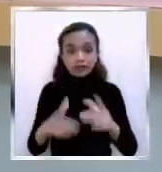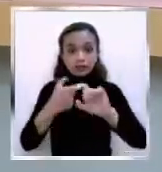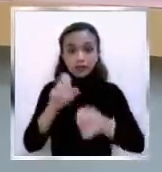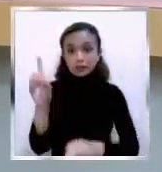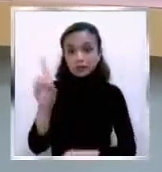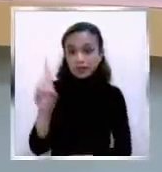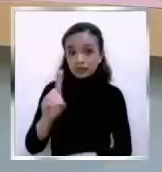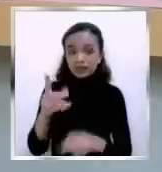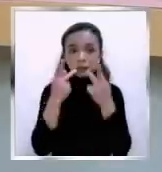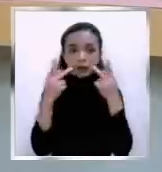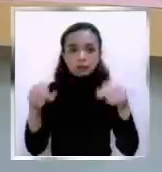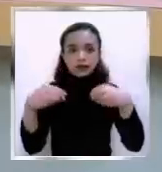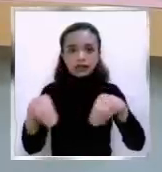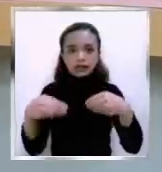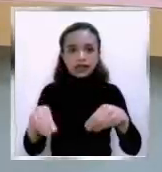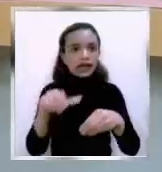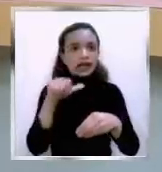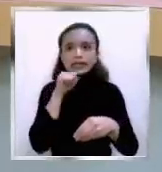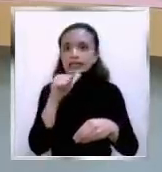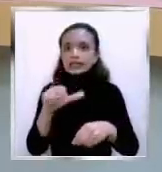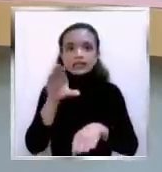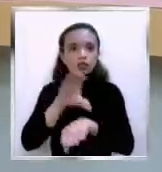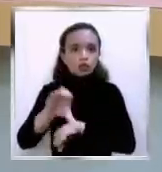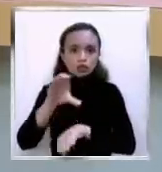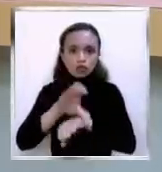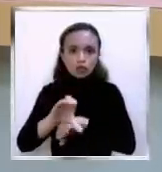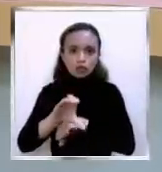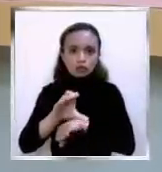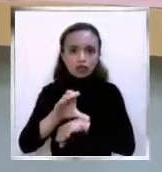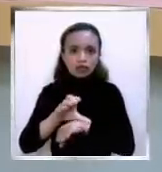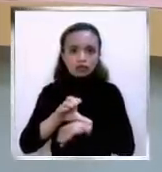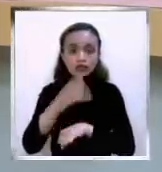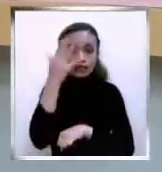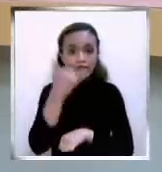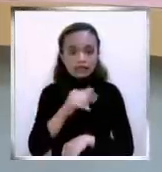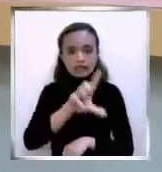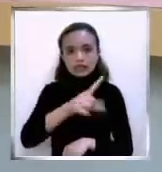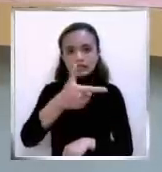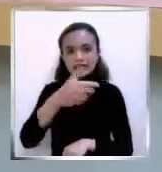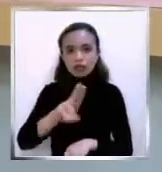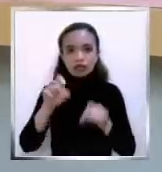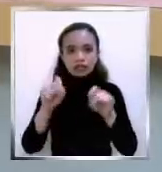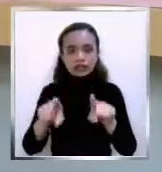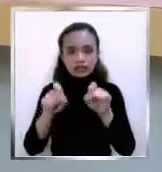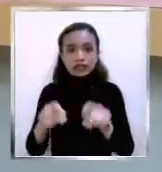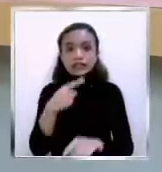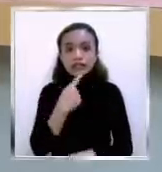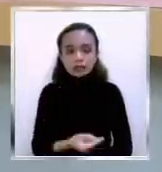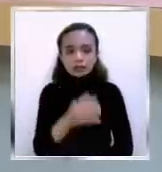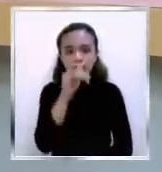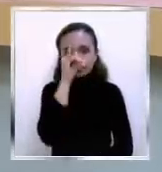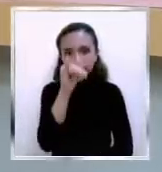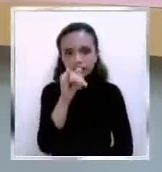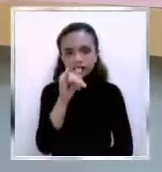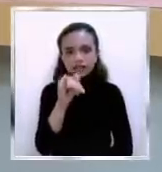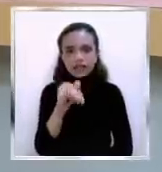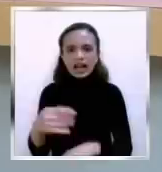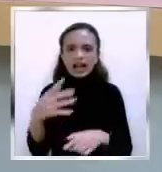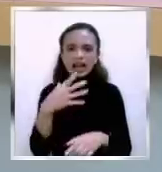raw kinonsulta nang ibenta ito ng lokal na pamahalaan. Ang sabi ni Moreno, ginagawa lang daw itong issue ng mga kalaban niya sa